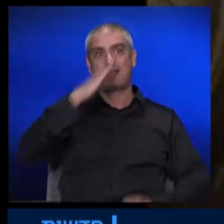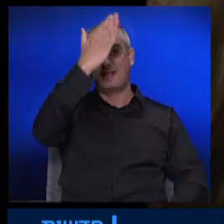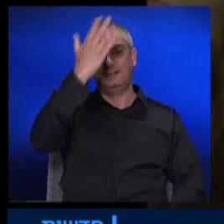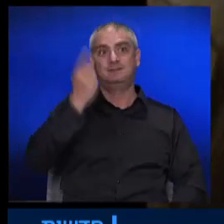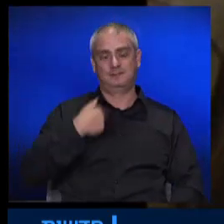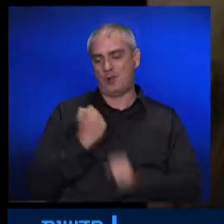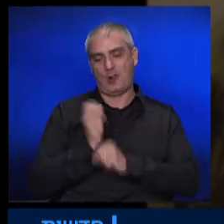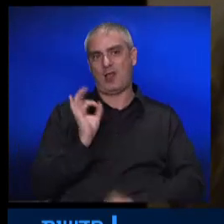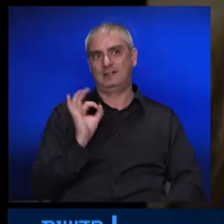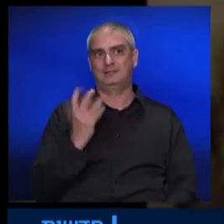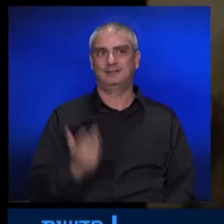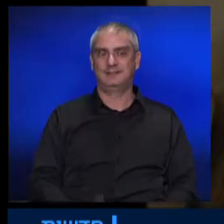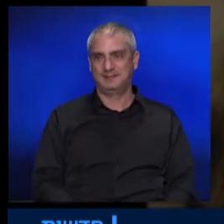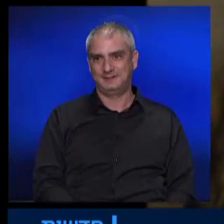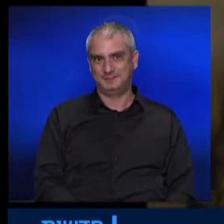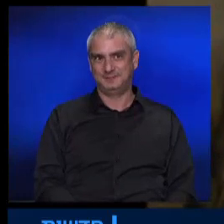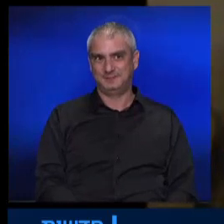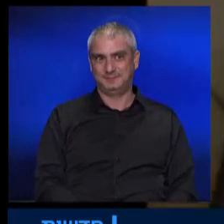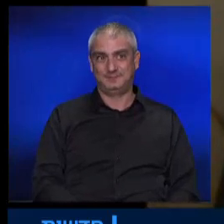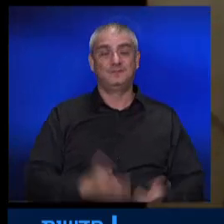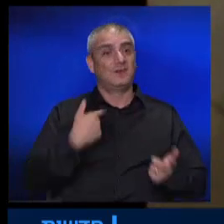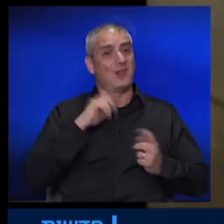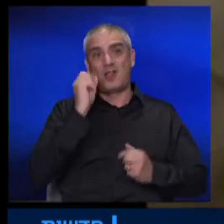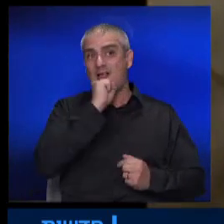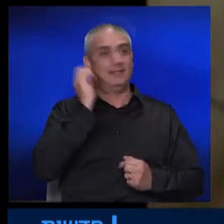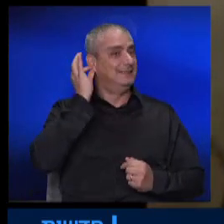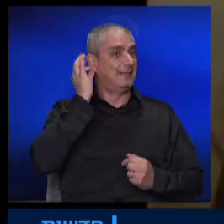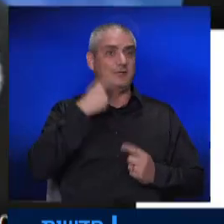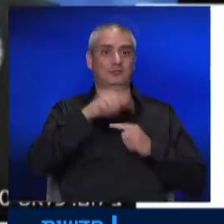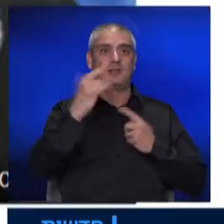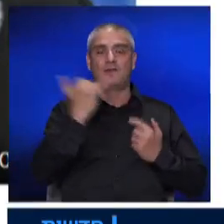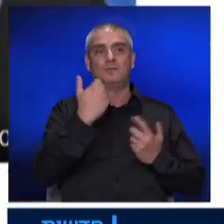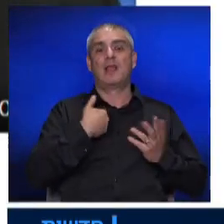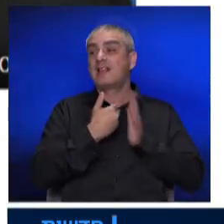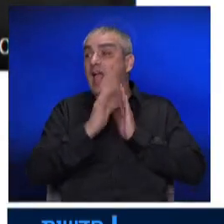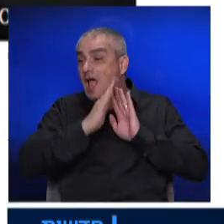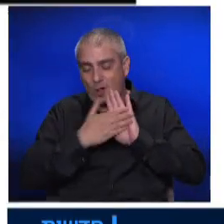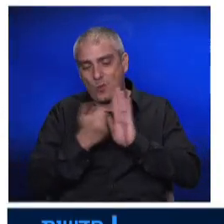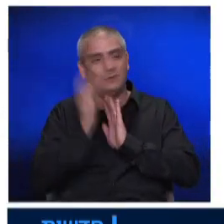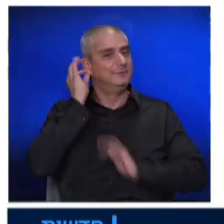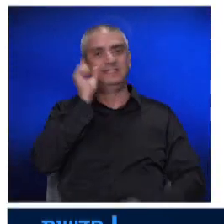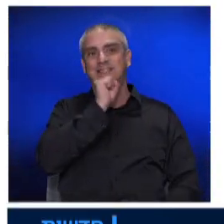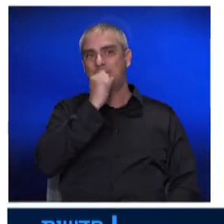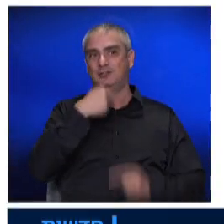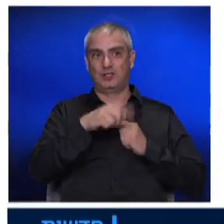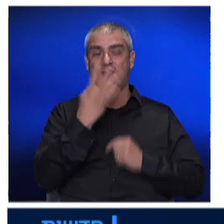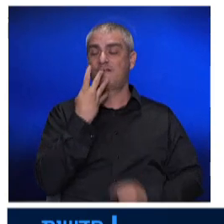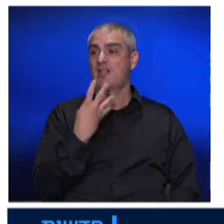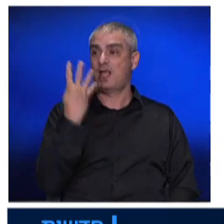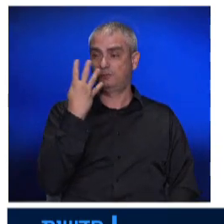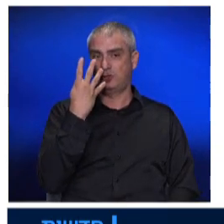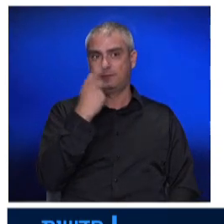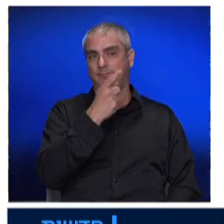וזה עוד לא עשיתי. ולא הייתי זמרת השנה, זאת אומרת, הכל הייתי חוץ מזמרת השנה. לפני כארבע שנים עלה צביקה פיק